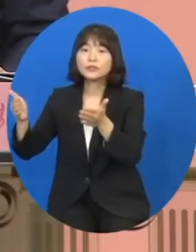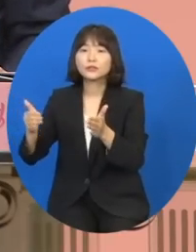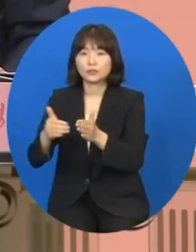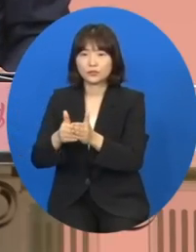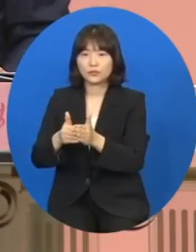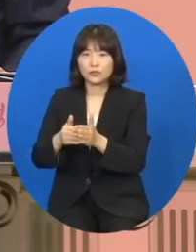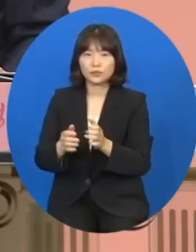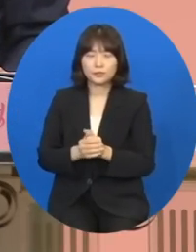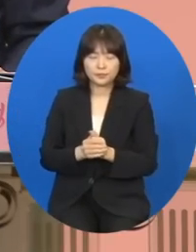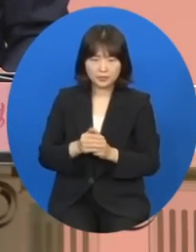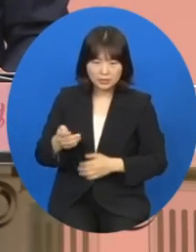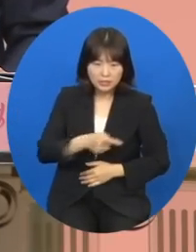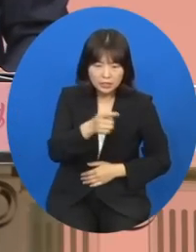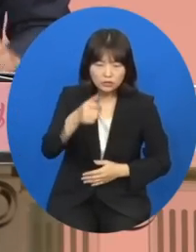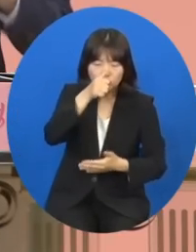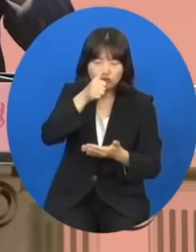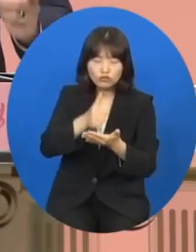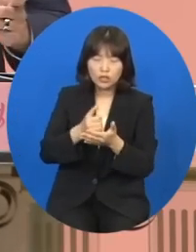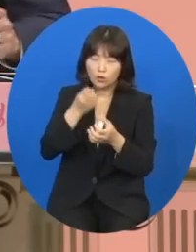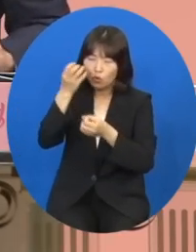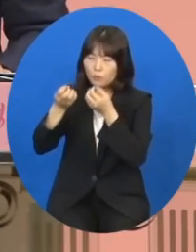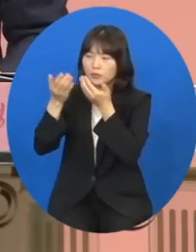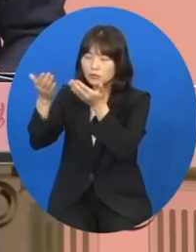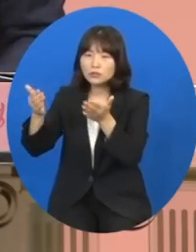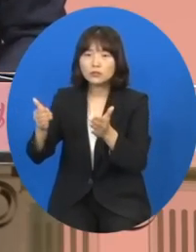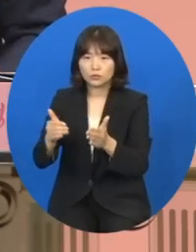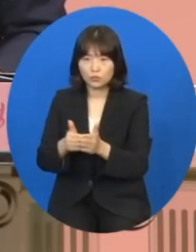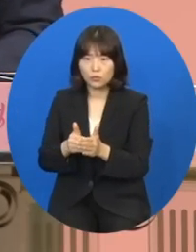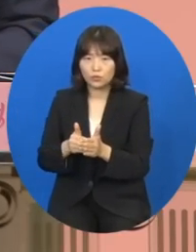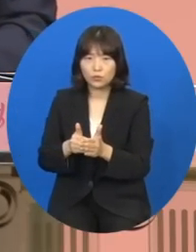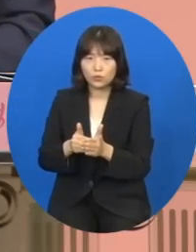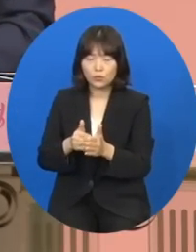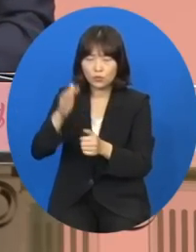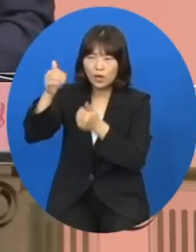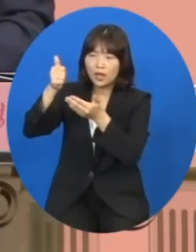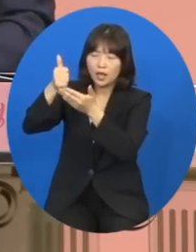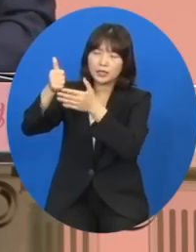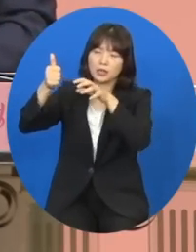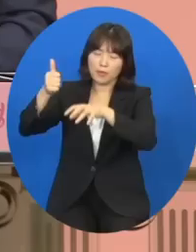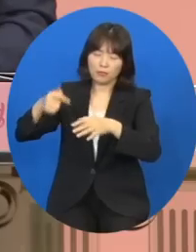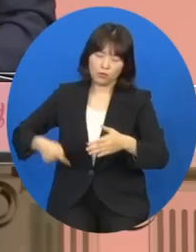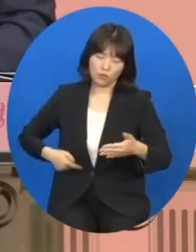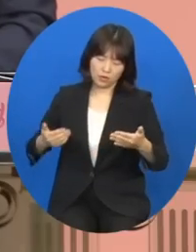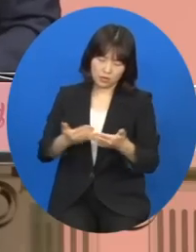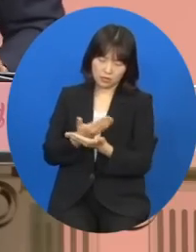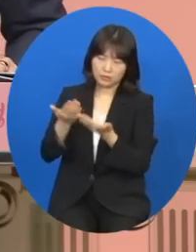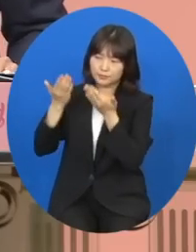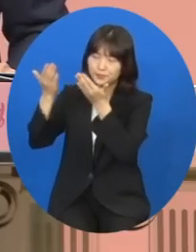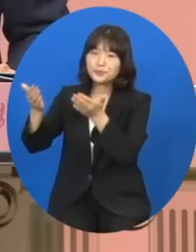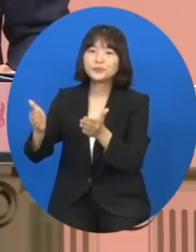그들의 죄를 고백했고 no 펜 즙이 후두골 하나님 앞에서 회개했습니다